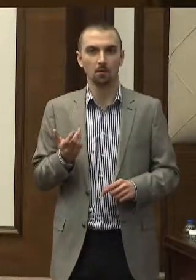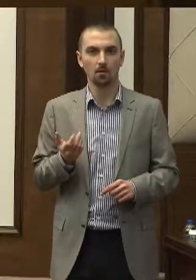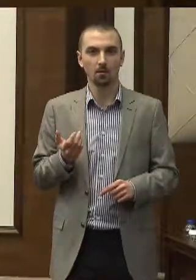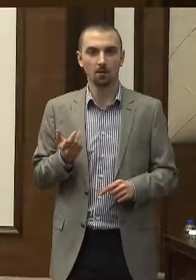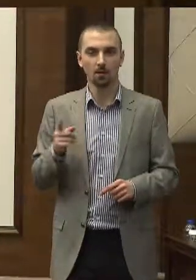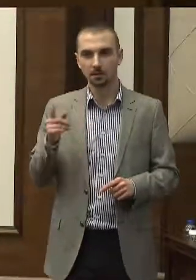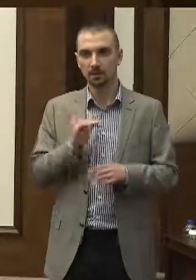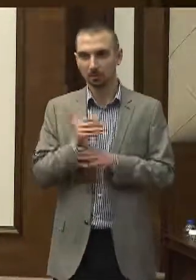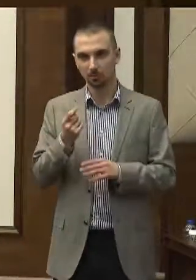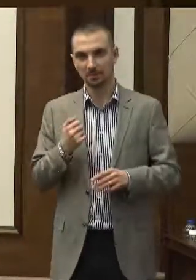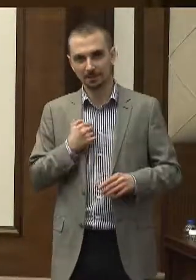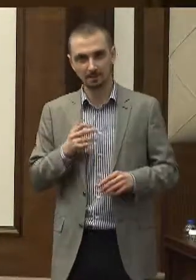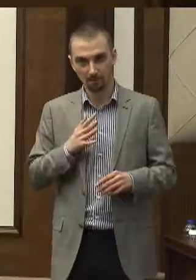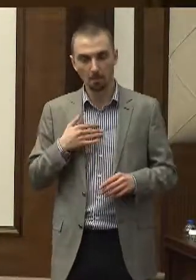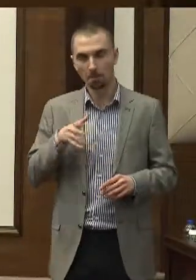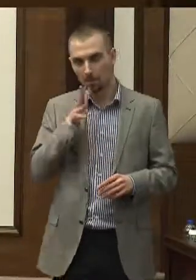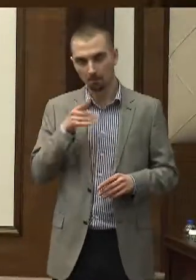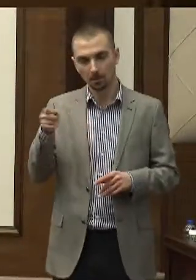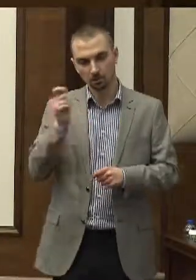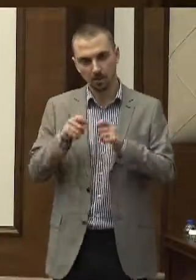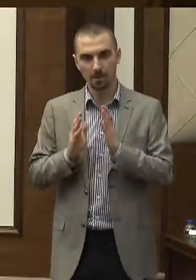deseler haklılar. Ama onu da bitiriyoruz.